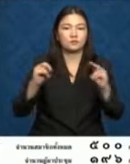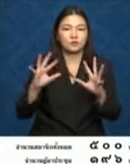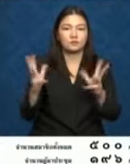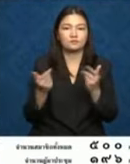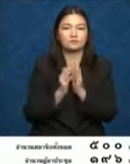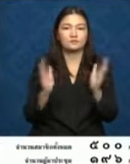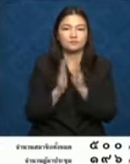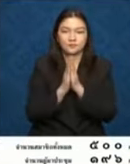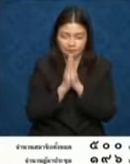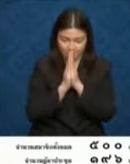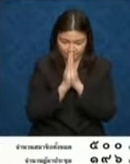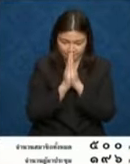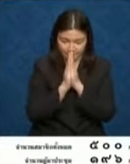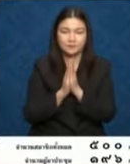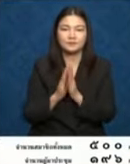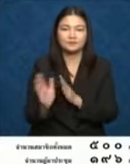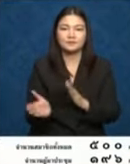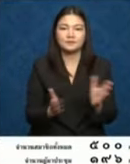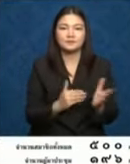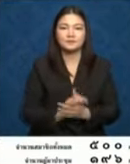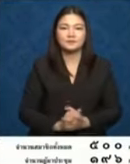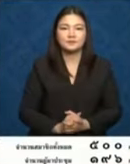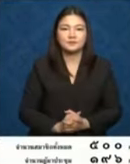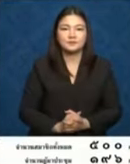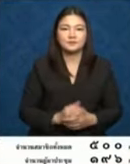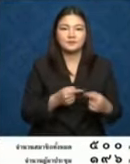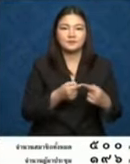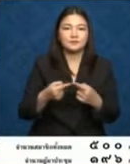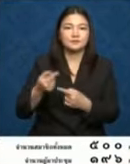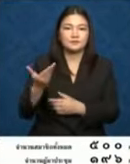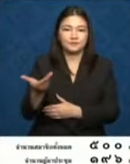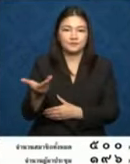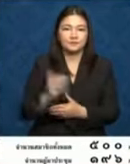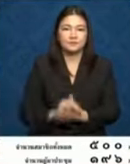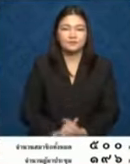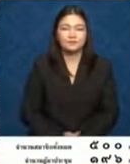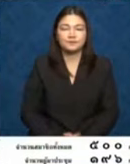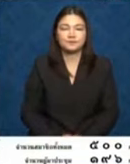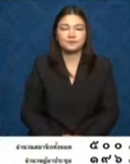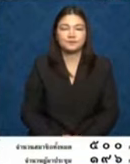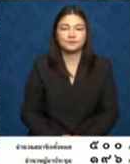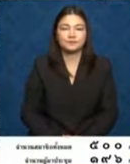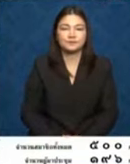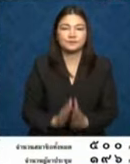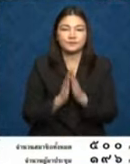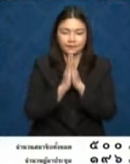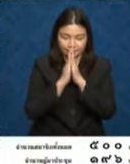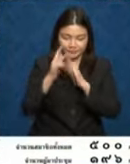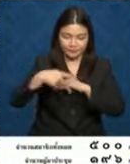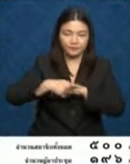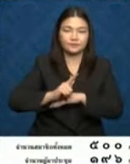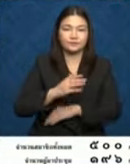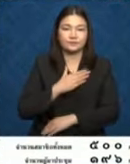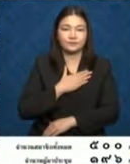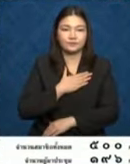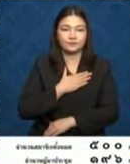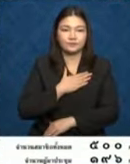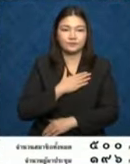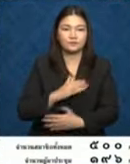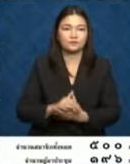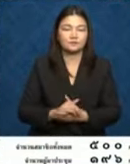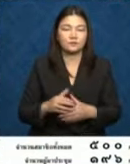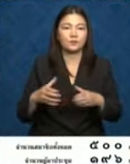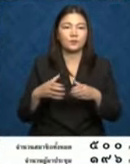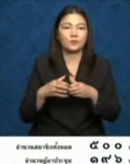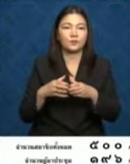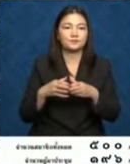ไกลขอบคุณครับ ขอบคุณครับขอเชิญท่านชัยมงคลชัยลบครับ ท่านประธานสภาที่เคารพผมชัยมงคลชัยลบพลังประช